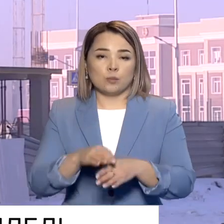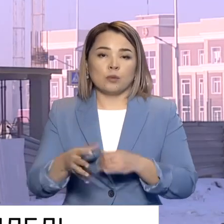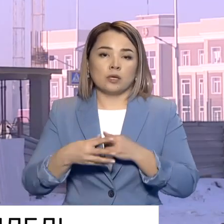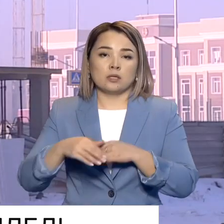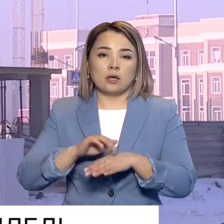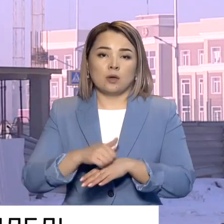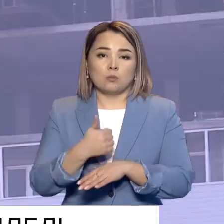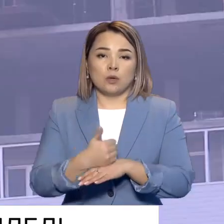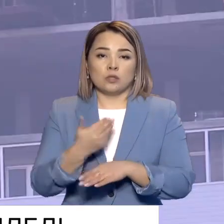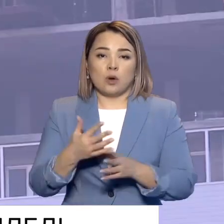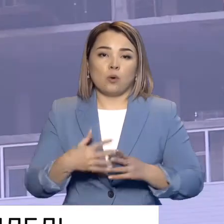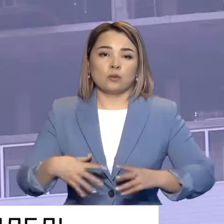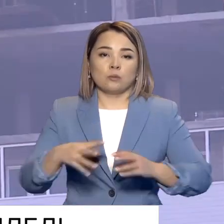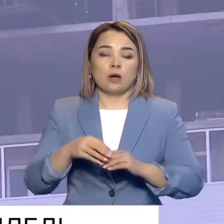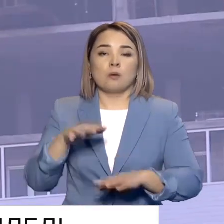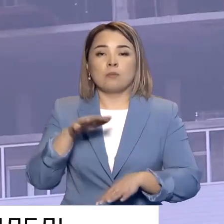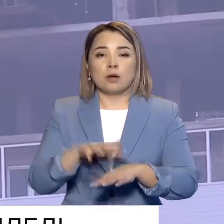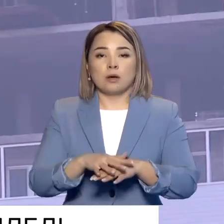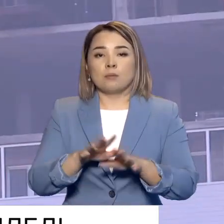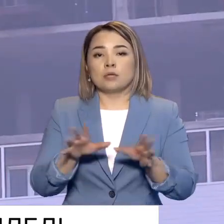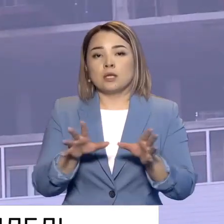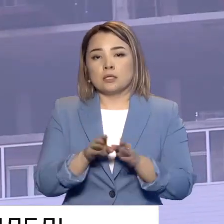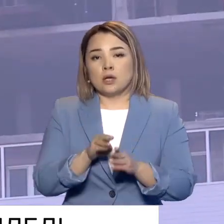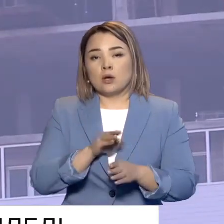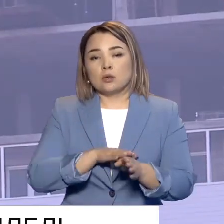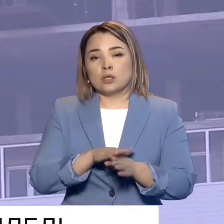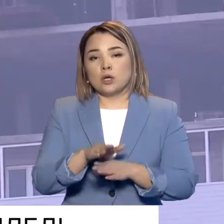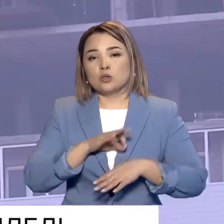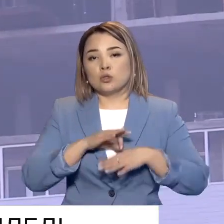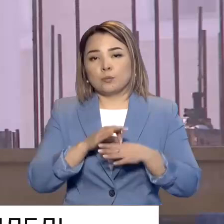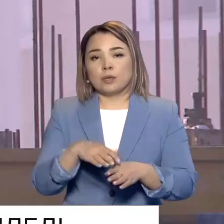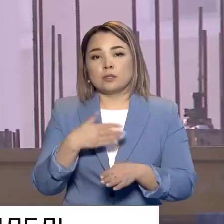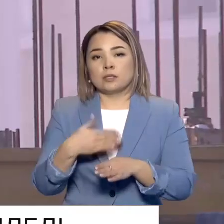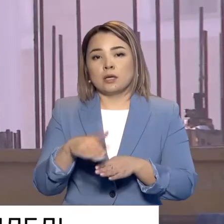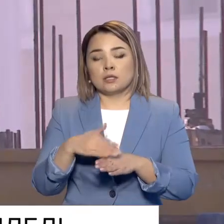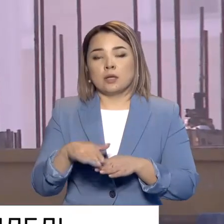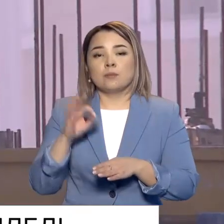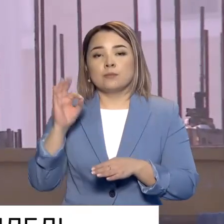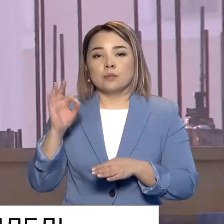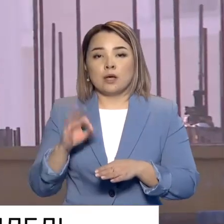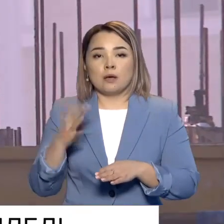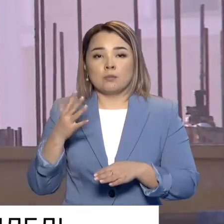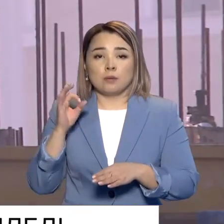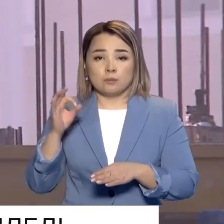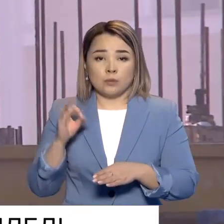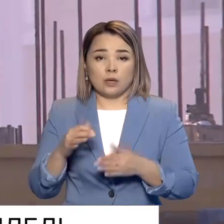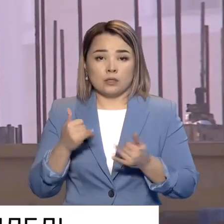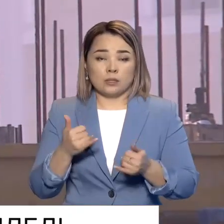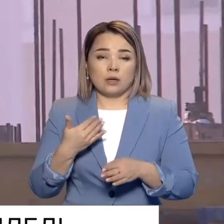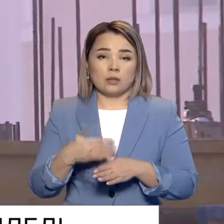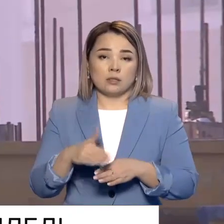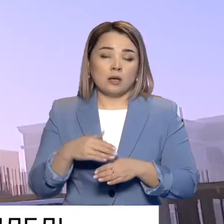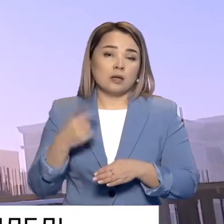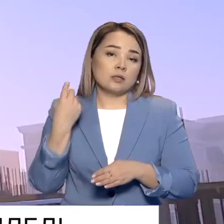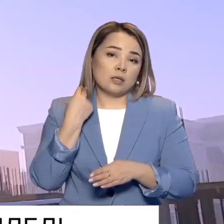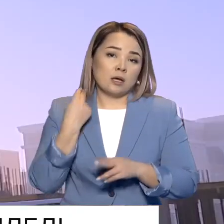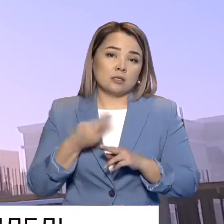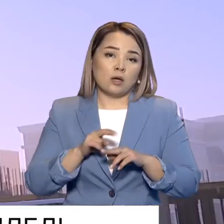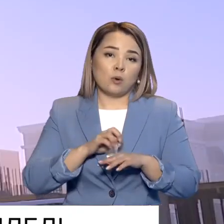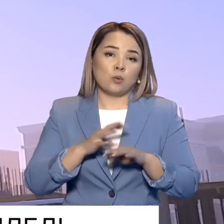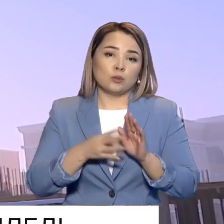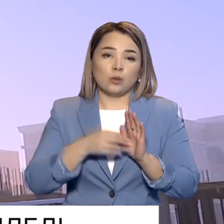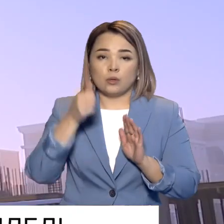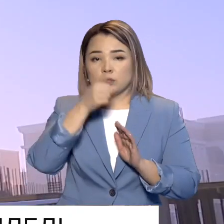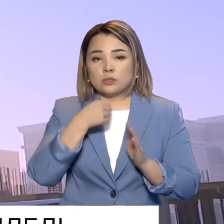бұл бастаманы отбасы банкімен бірлесіп қолға алған. Несие үстемесі 5%, қарыз бастапқы жарнасыз 19 жылға дейін